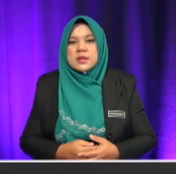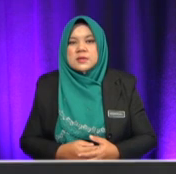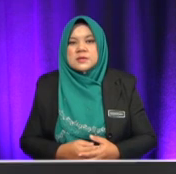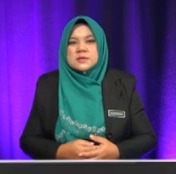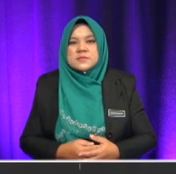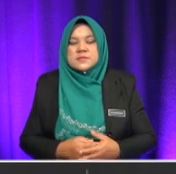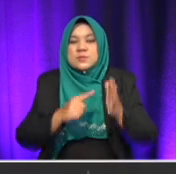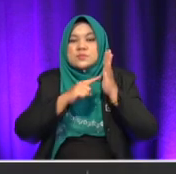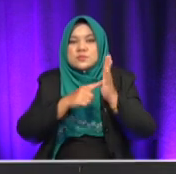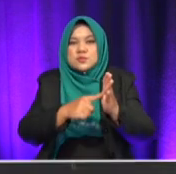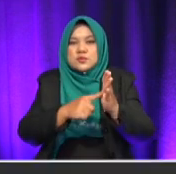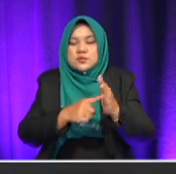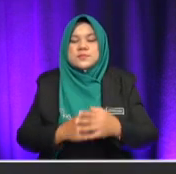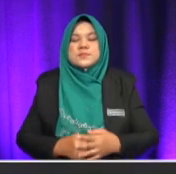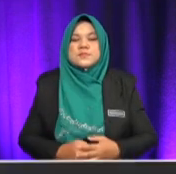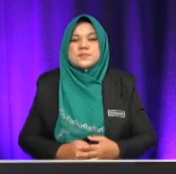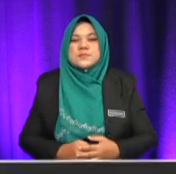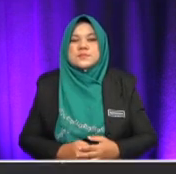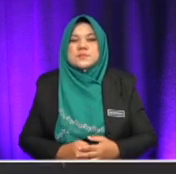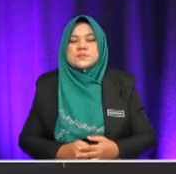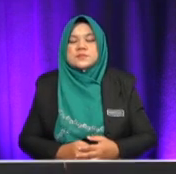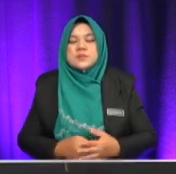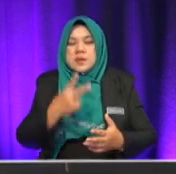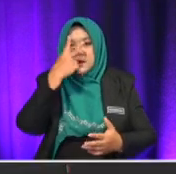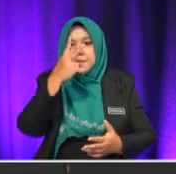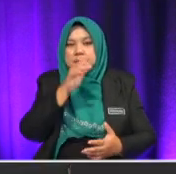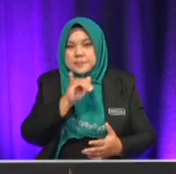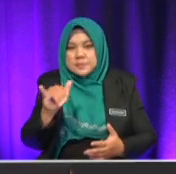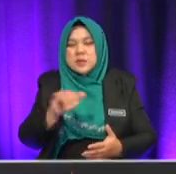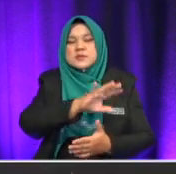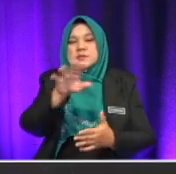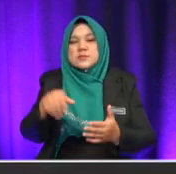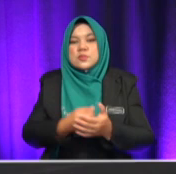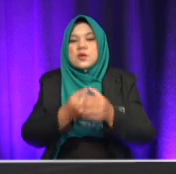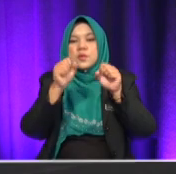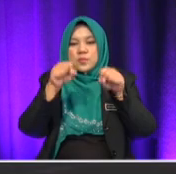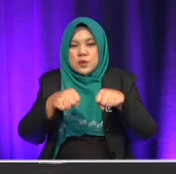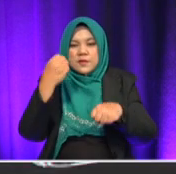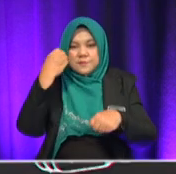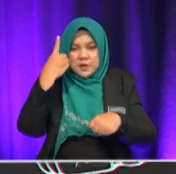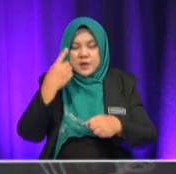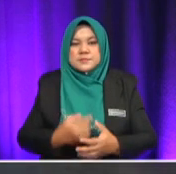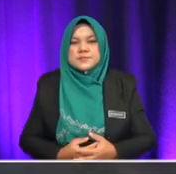kuning Masya Allah Oke Faiz Oke nampaknya semuanya kita teruskan